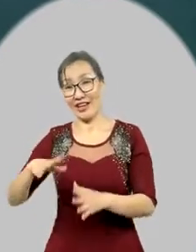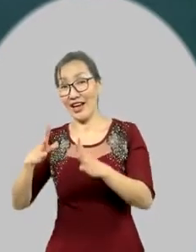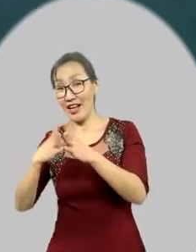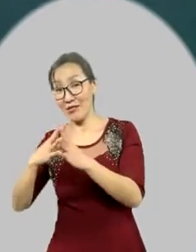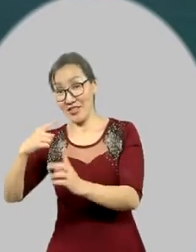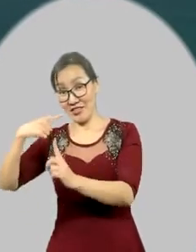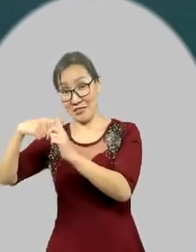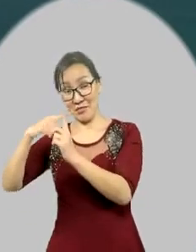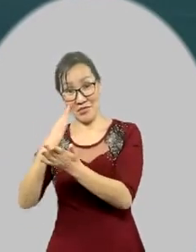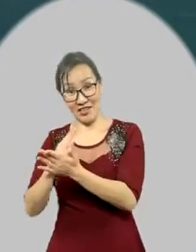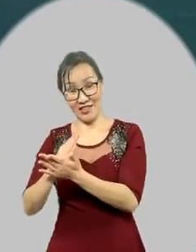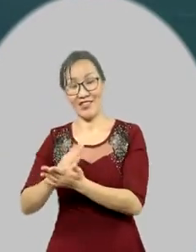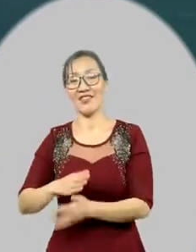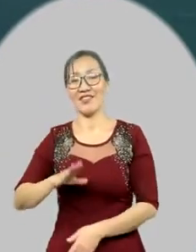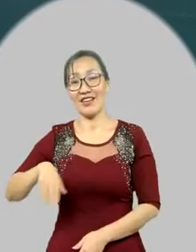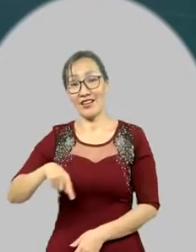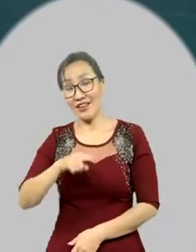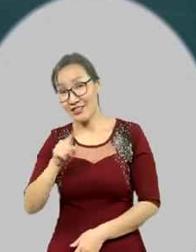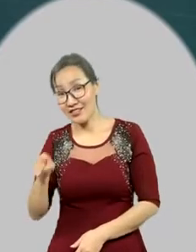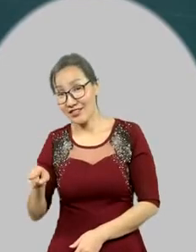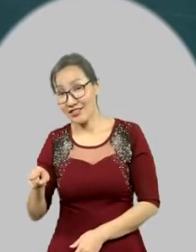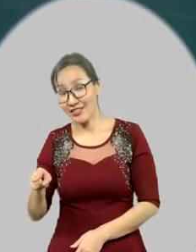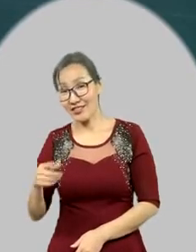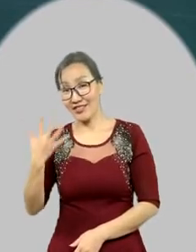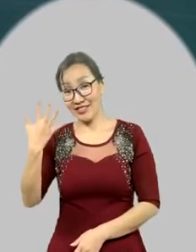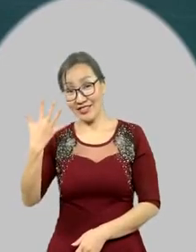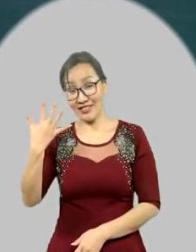Арваар нэмэгдсэн